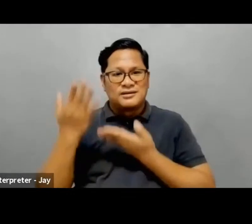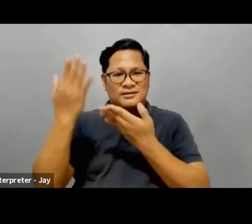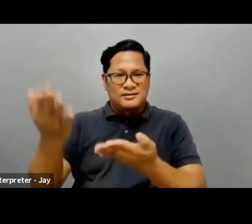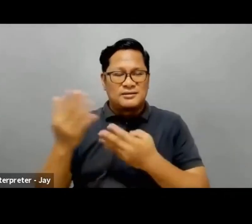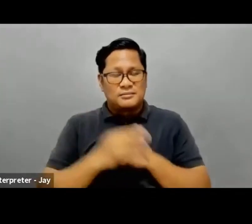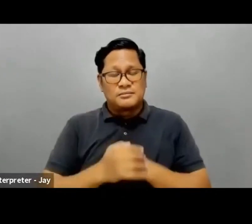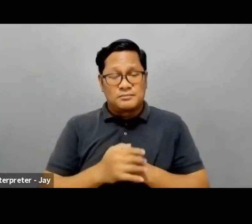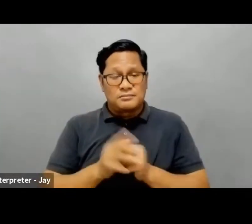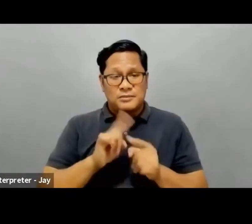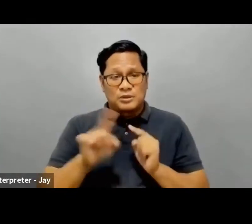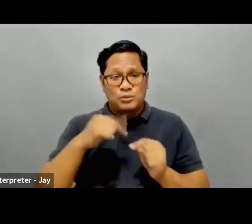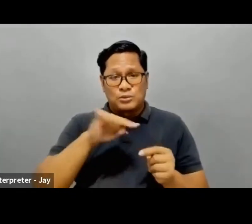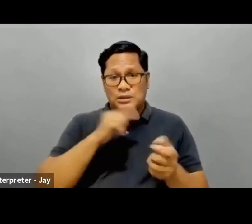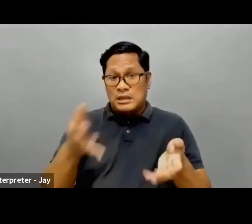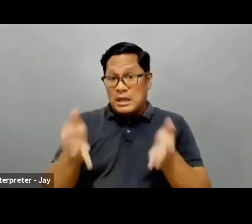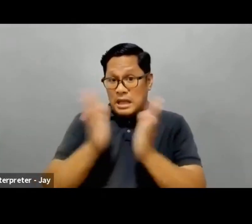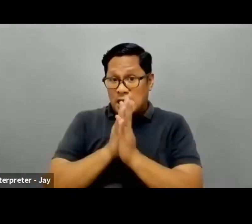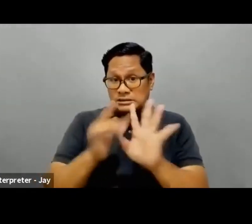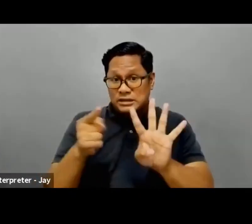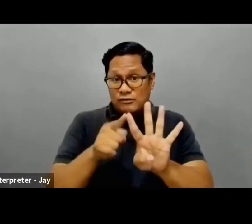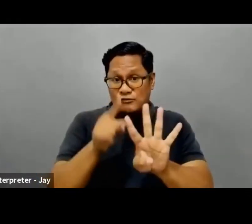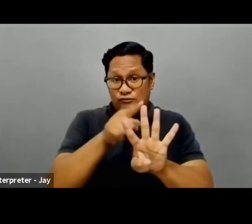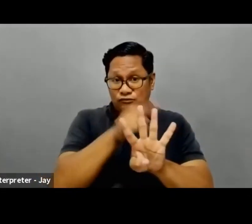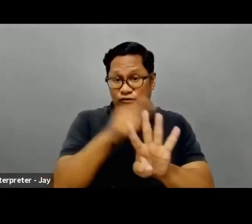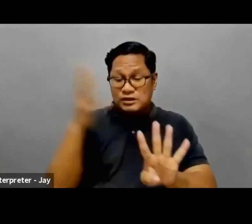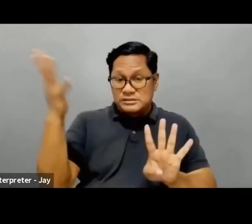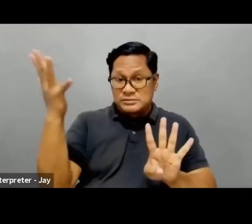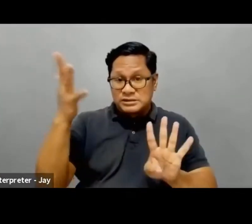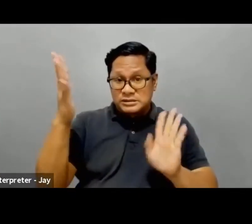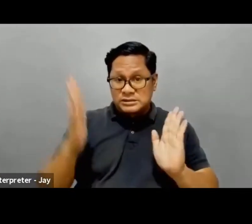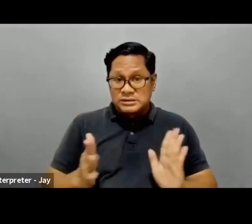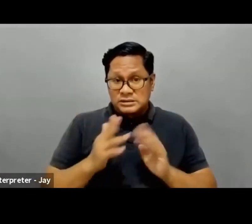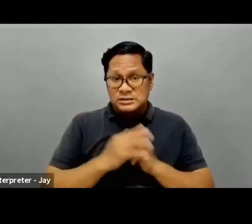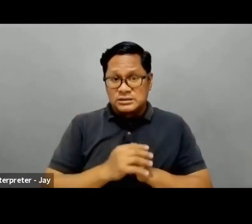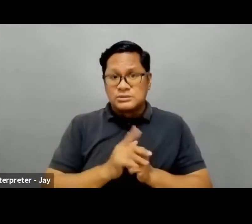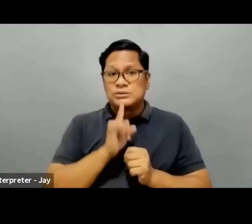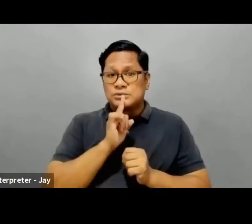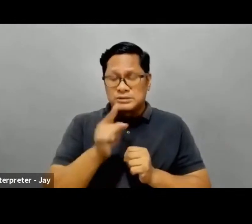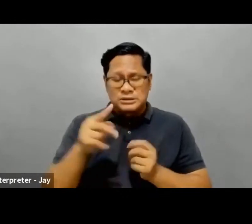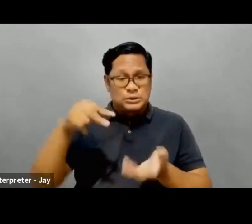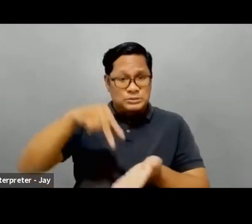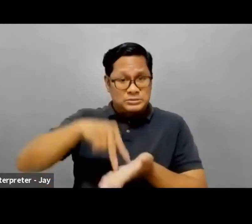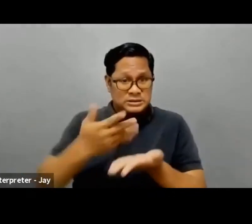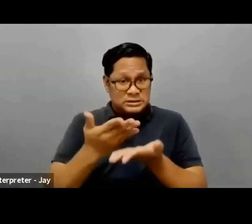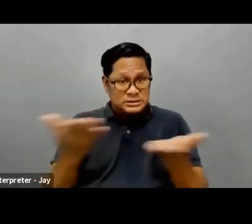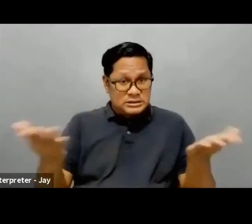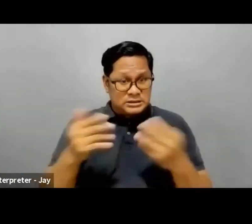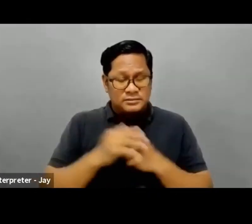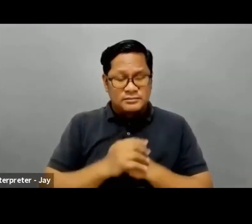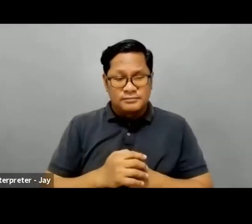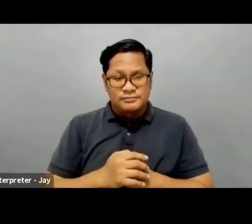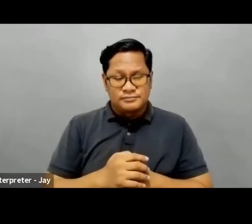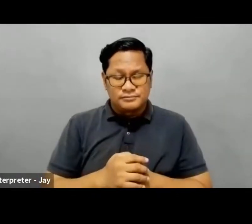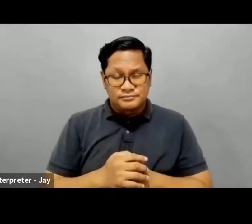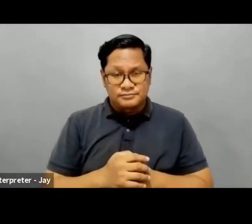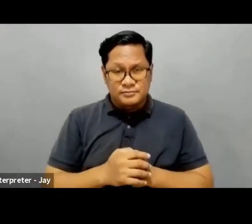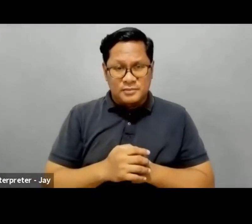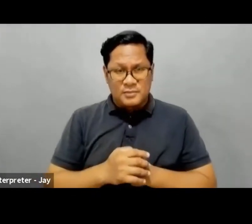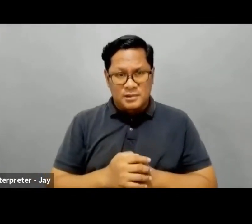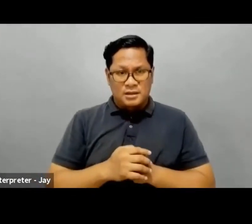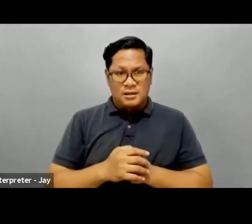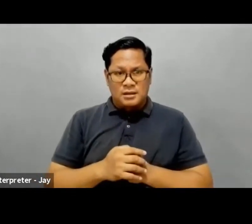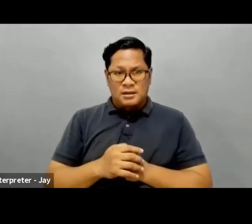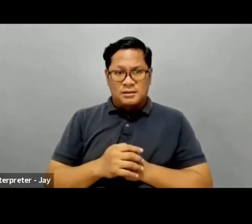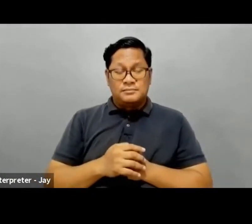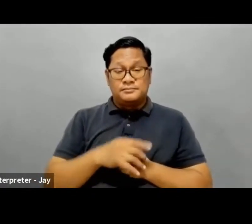can we ask our 4 speakers to speak up here na after all,